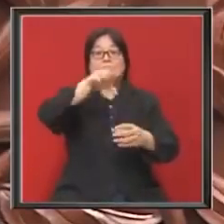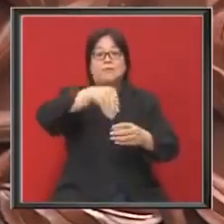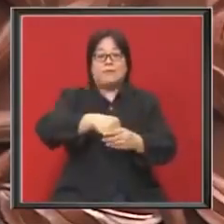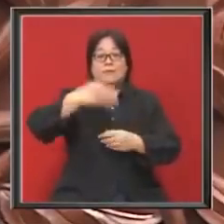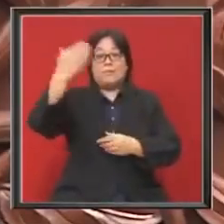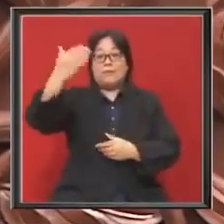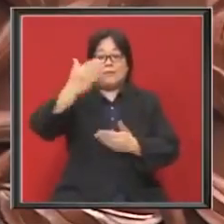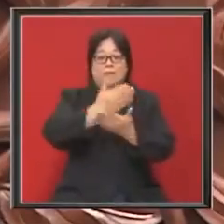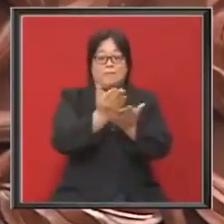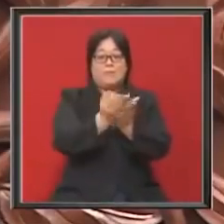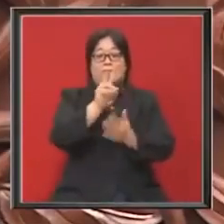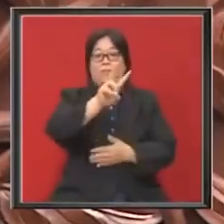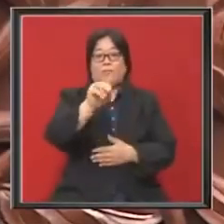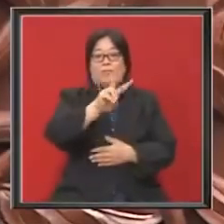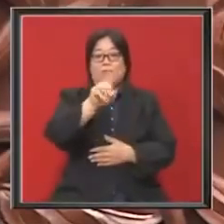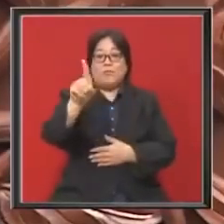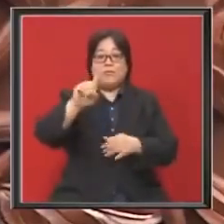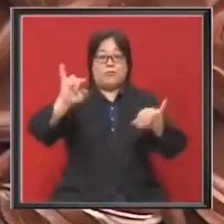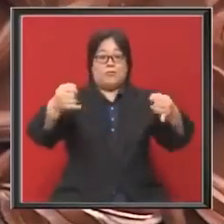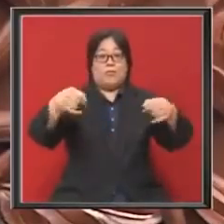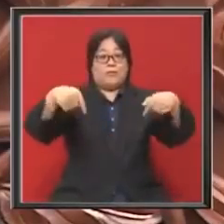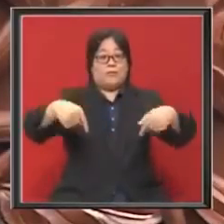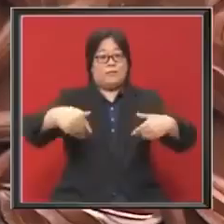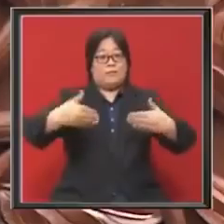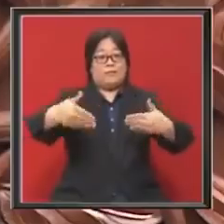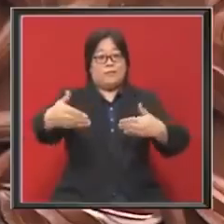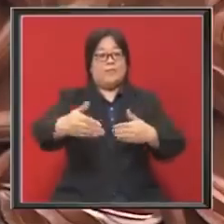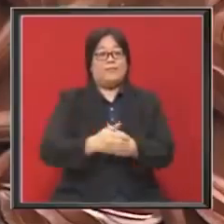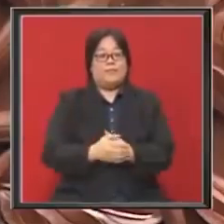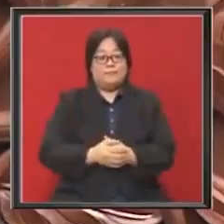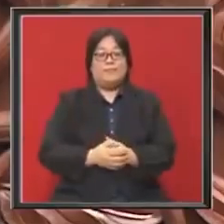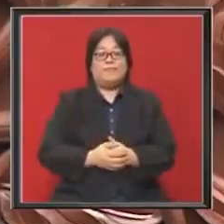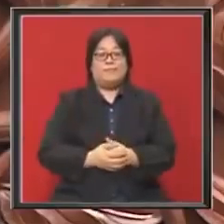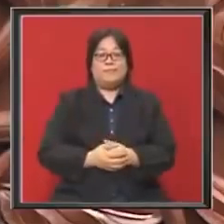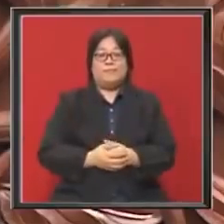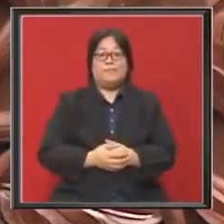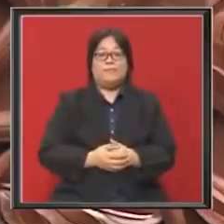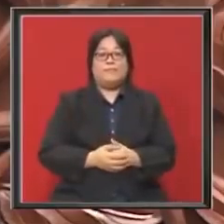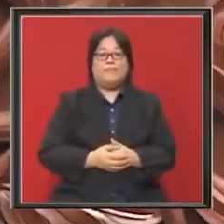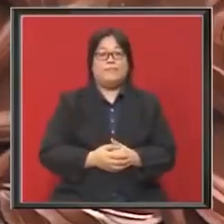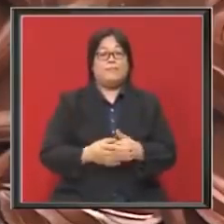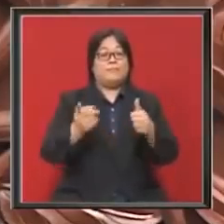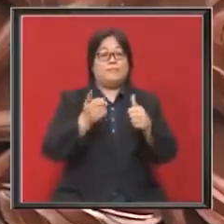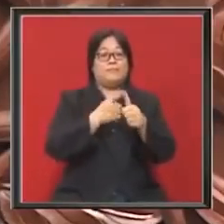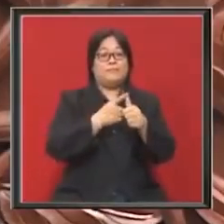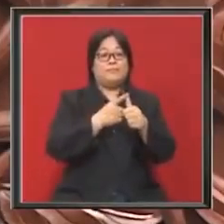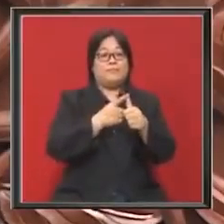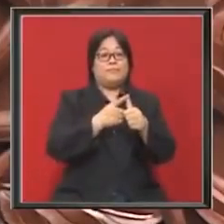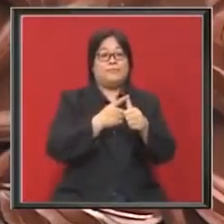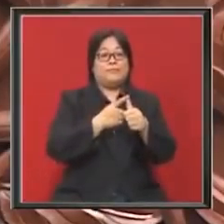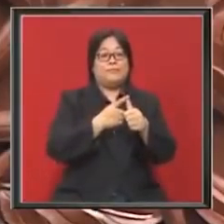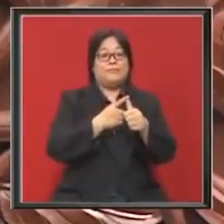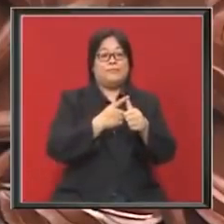pembentangan belanjawan 21 pada Jumat ini adalah seperti berikut pertama